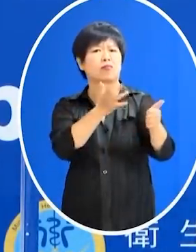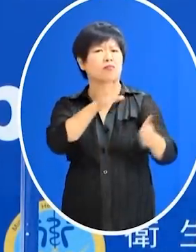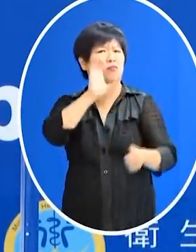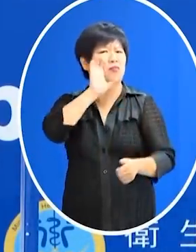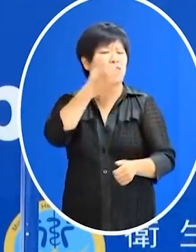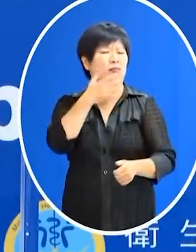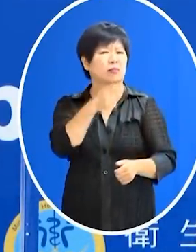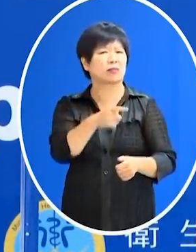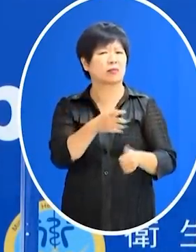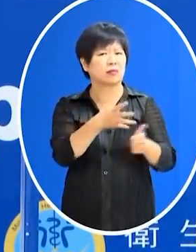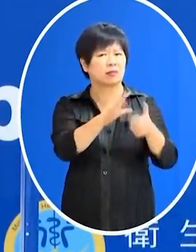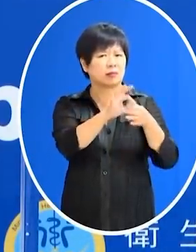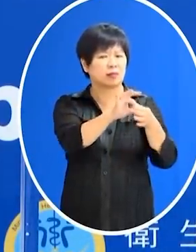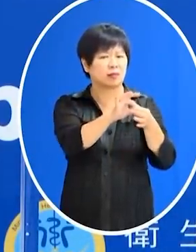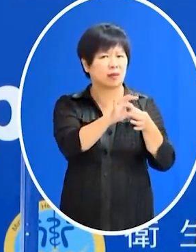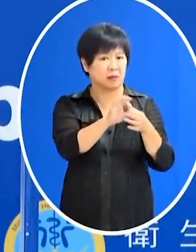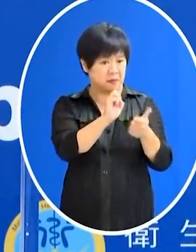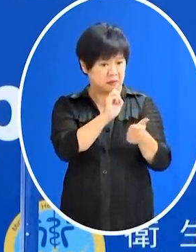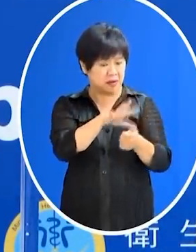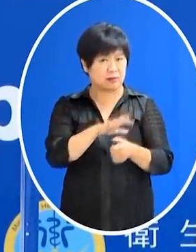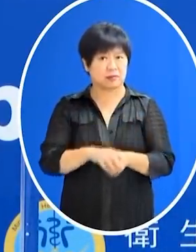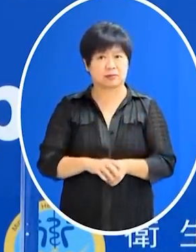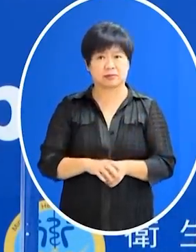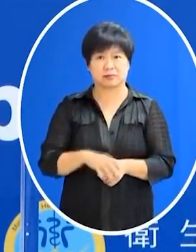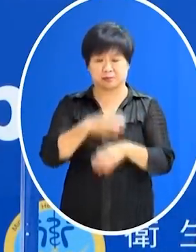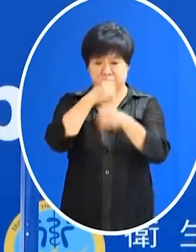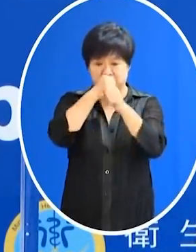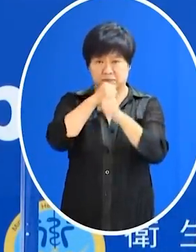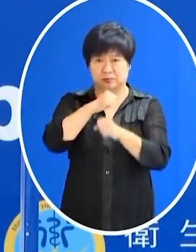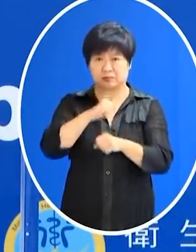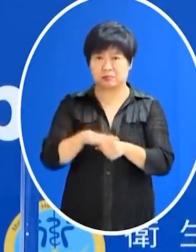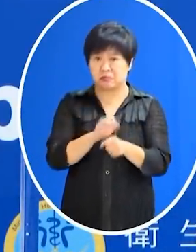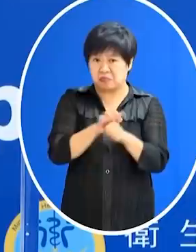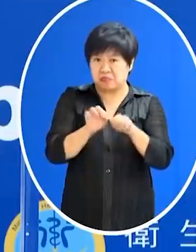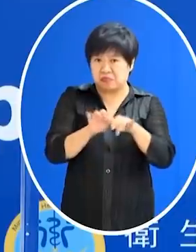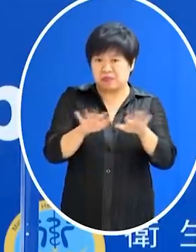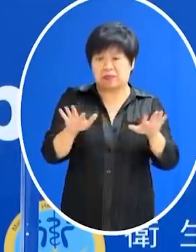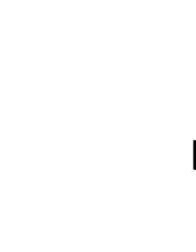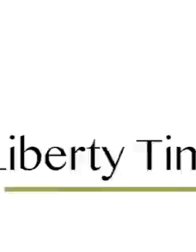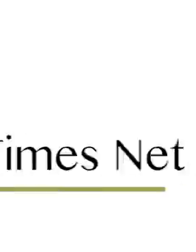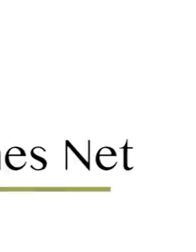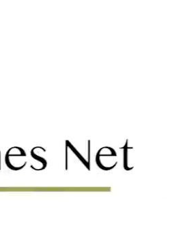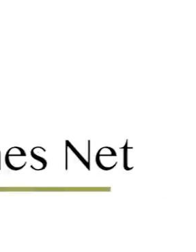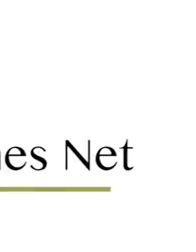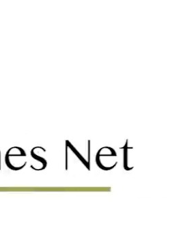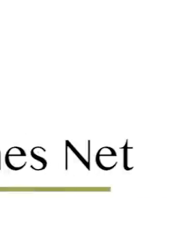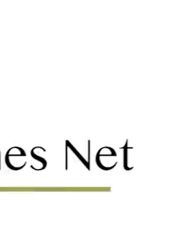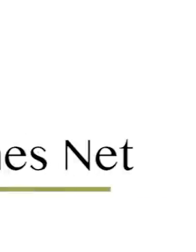HR 的窗口，那有告知说这个检验的新冠肺炎的都是阴性。